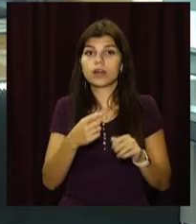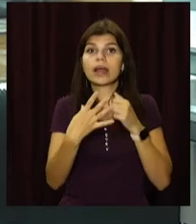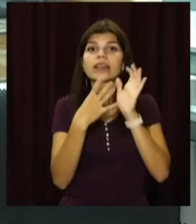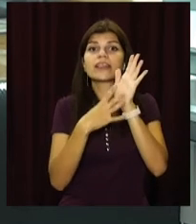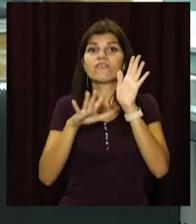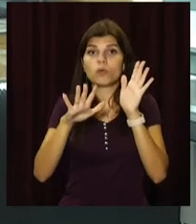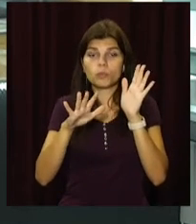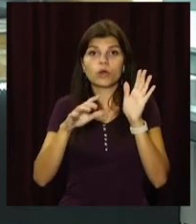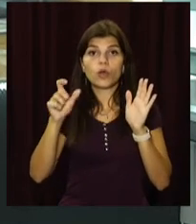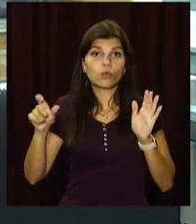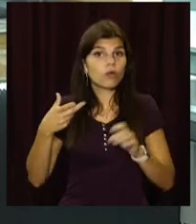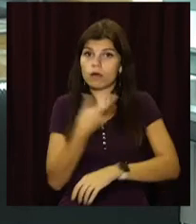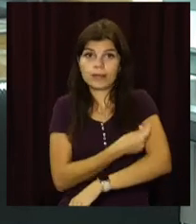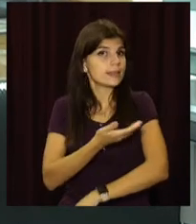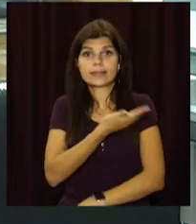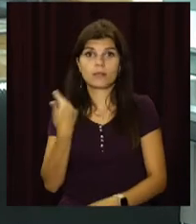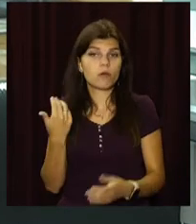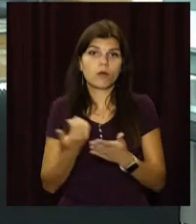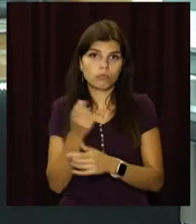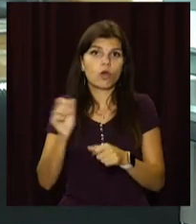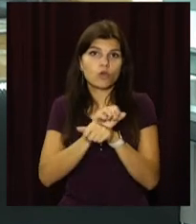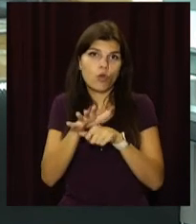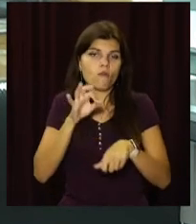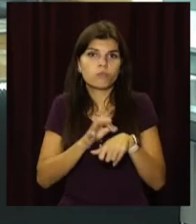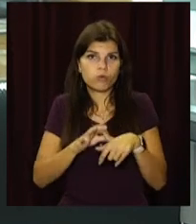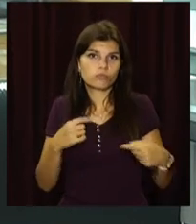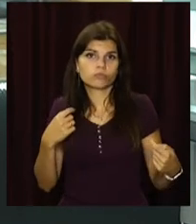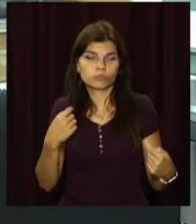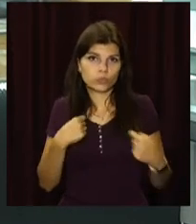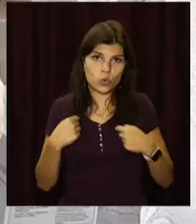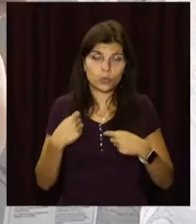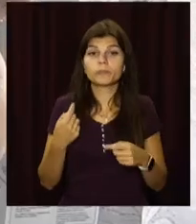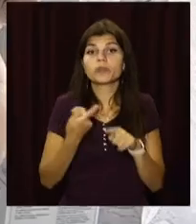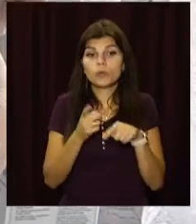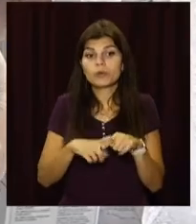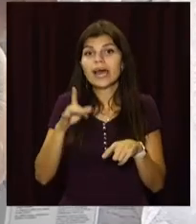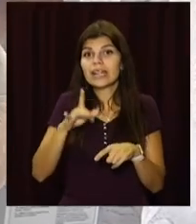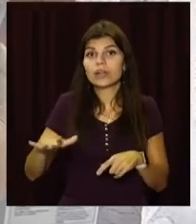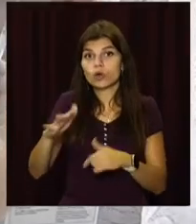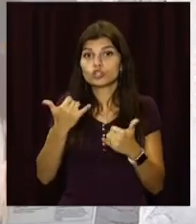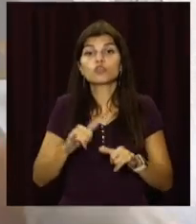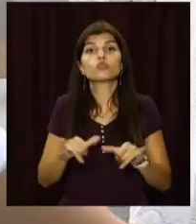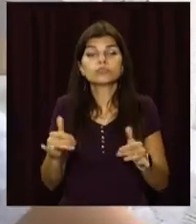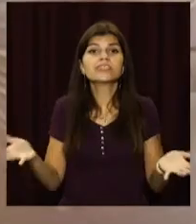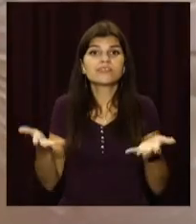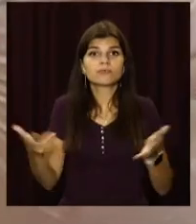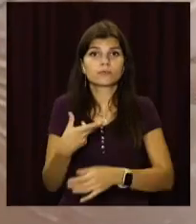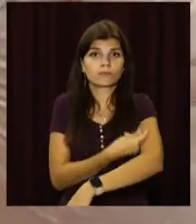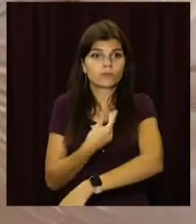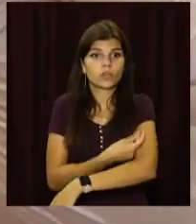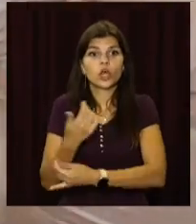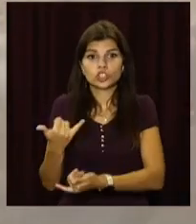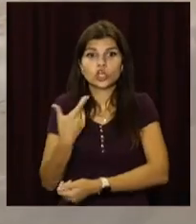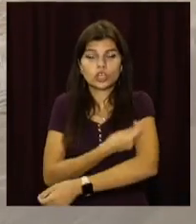ушпиталених – неімунізовані мешканці, кажуть в обласному департаменті охорони здоров'я. Тому в регіоні нарощують темпи вакцинації. Зараз